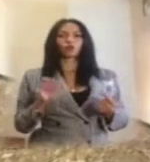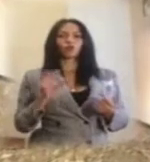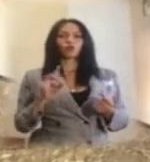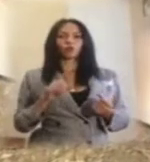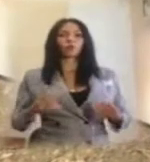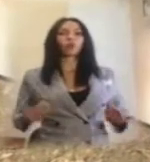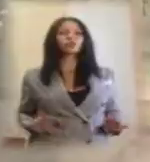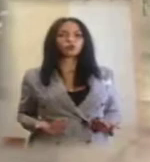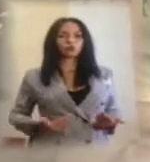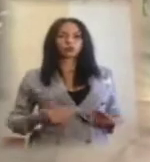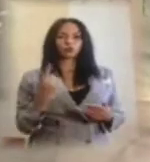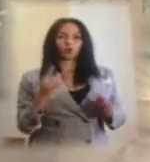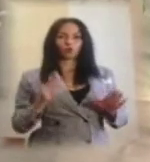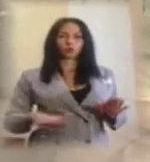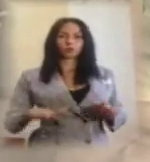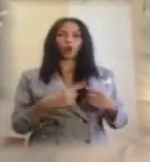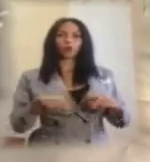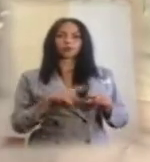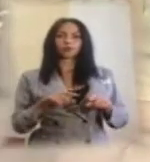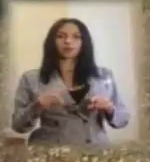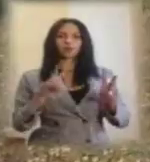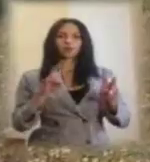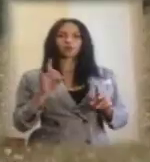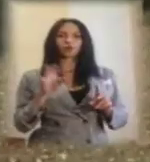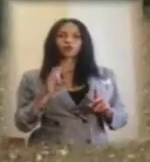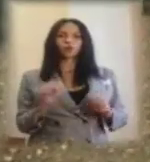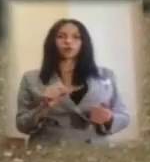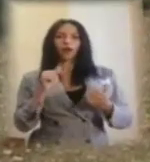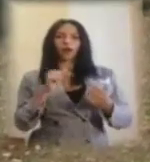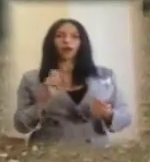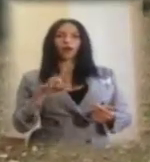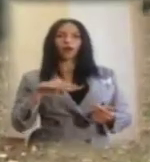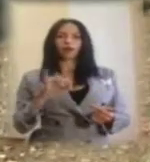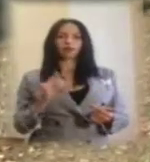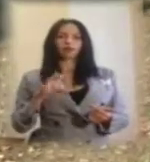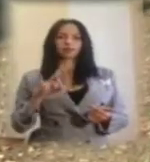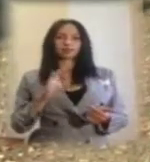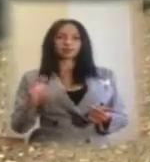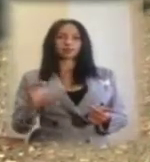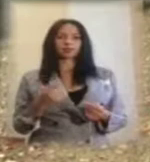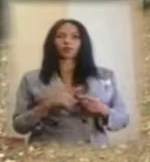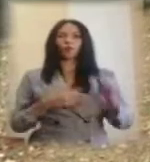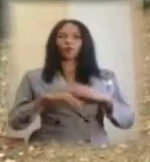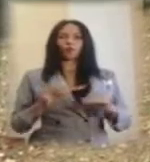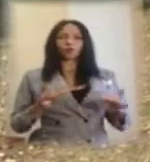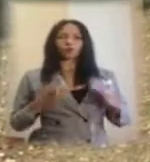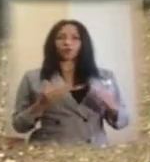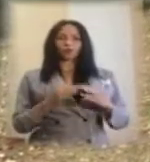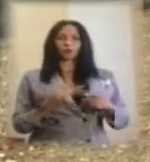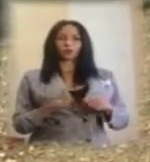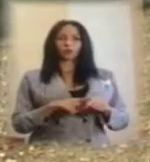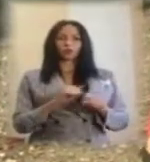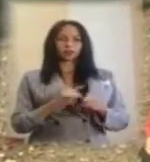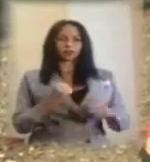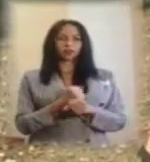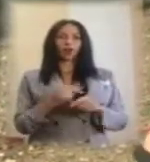локацій організатори фестивалю назвали зоною антистрес. Ось входить негатив, вдома зробити так не можна, а тут